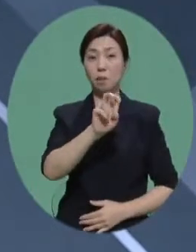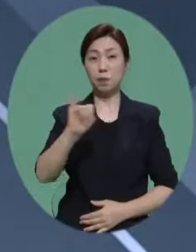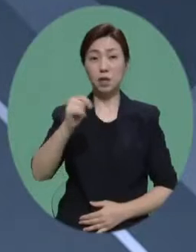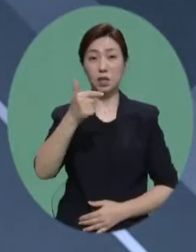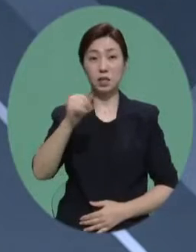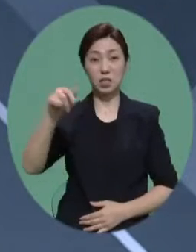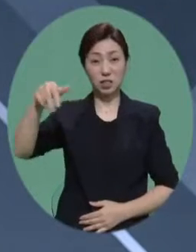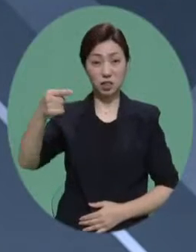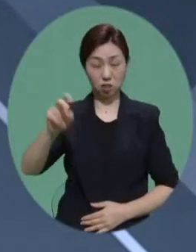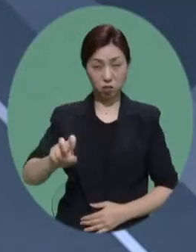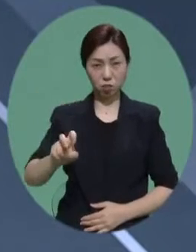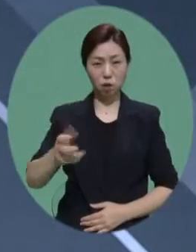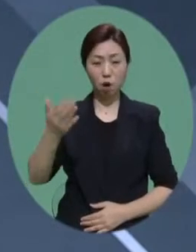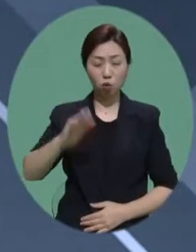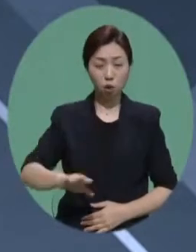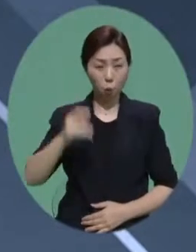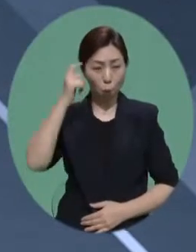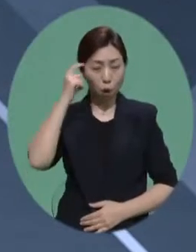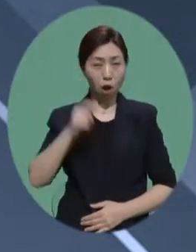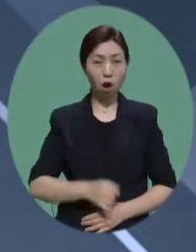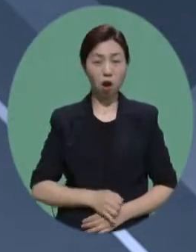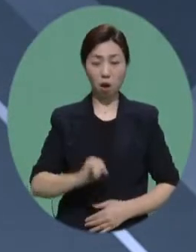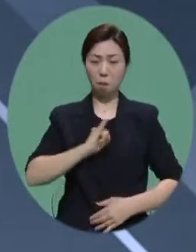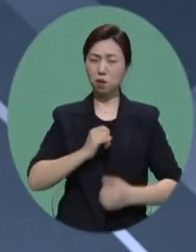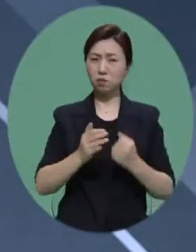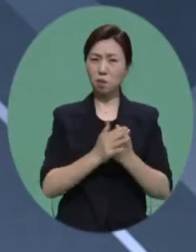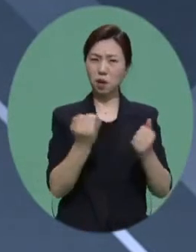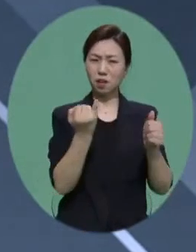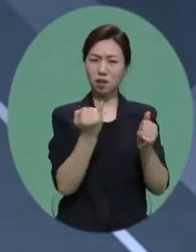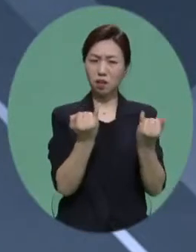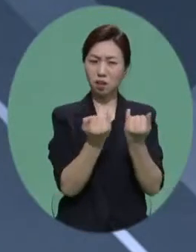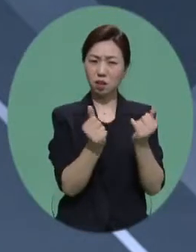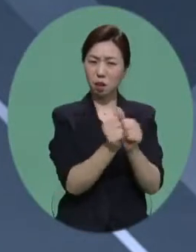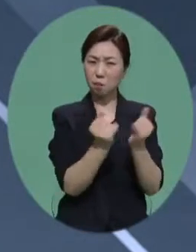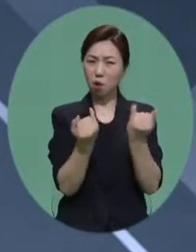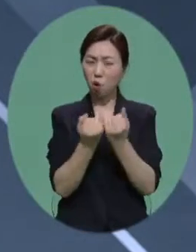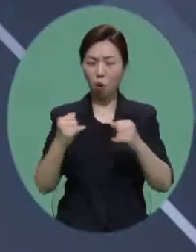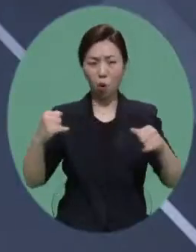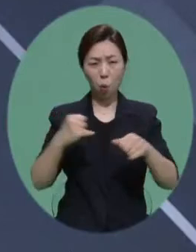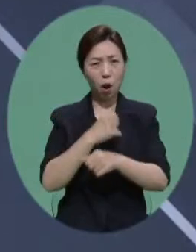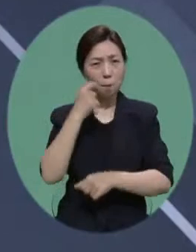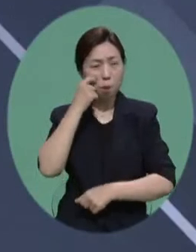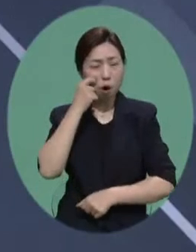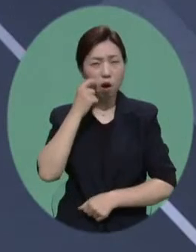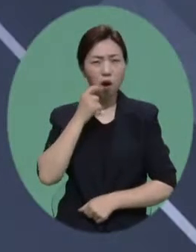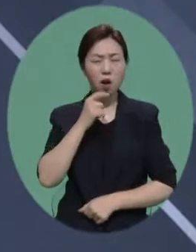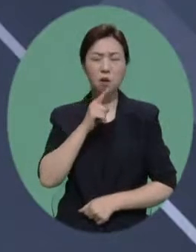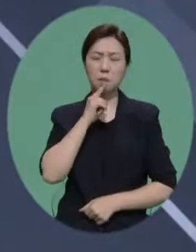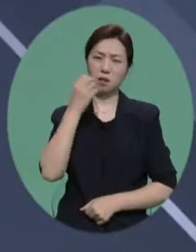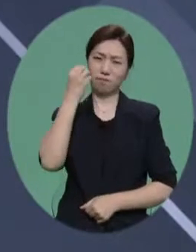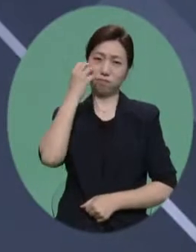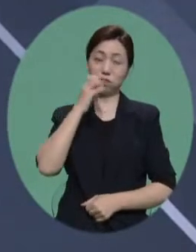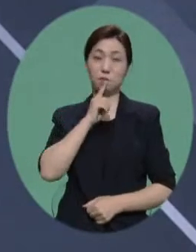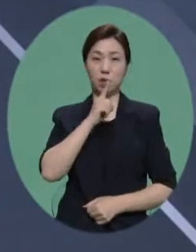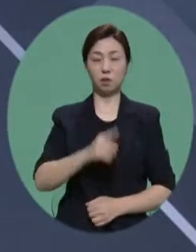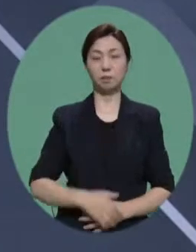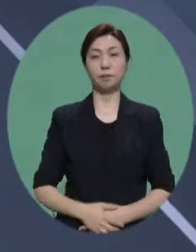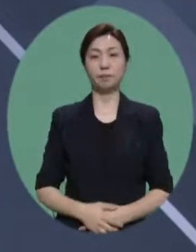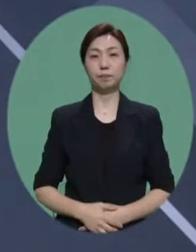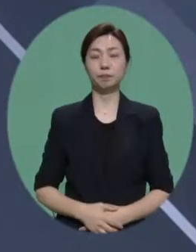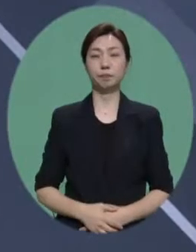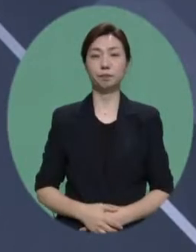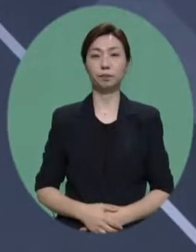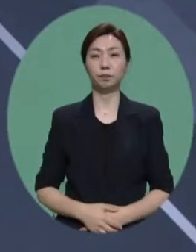영향을 준다는 것은 전혀 사실이 아닌 것 같습니다 4 그래서 심상정 후보 발언권 드리겠습니다 이제 오늘 인성 10 후 부모님께서